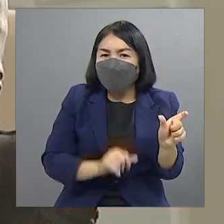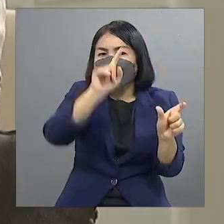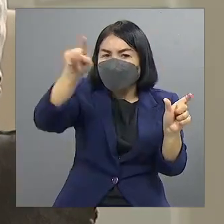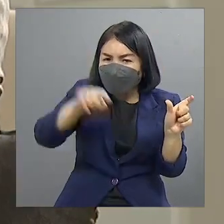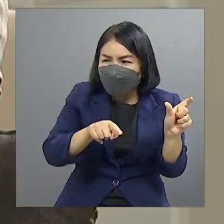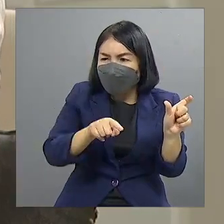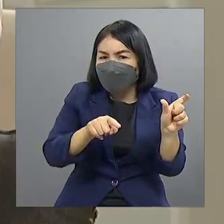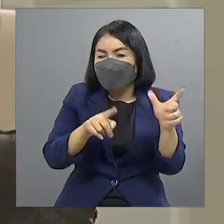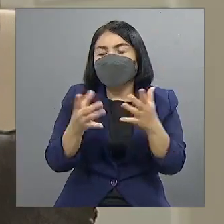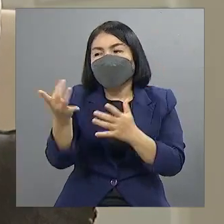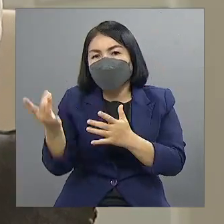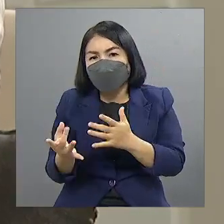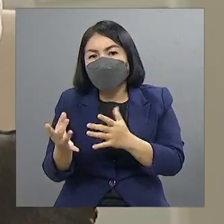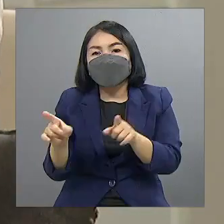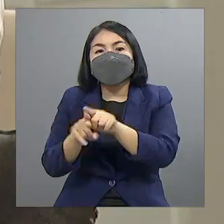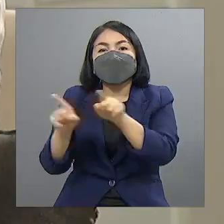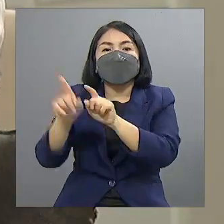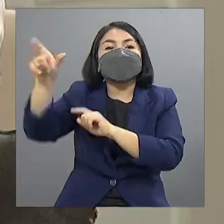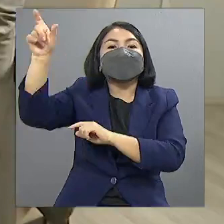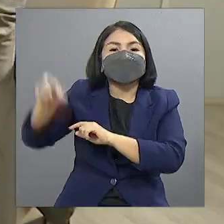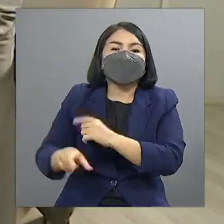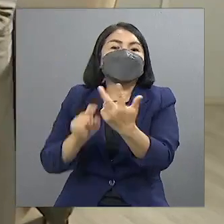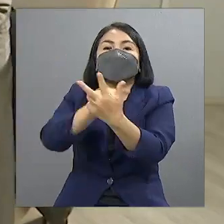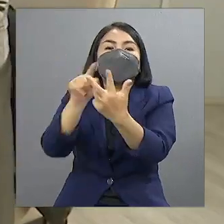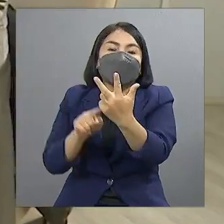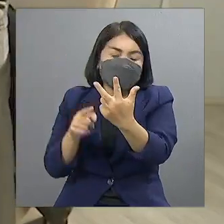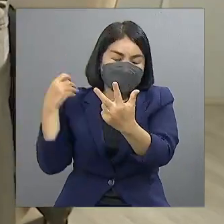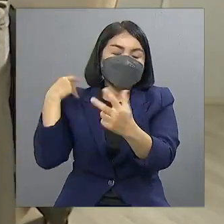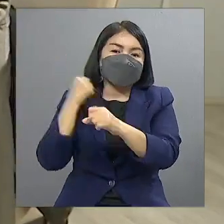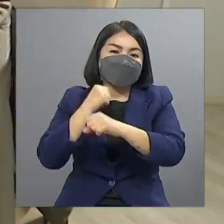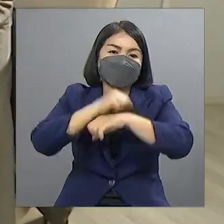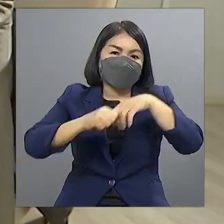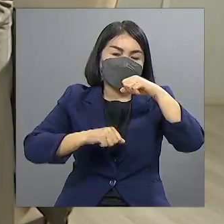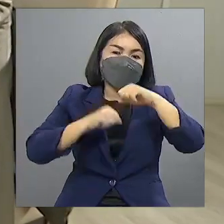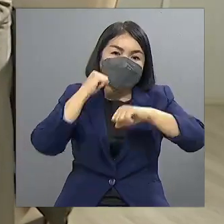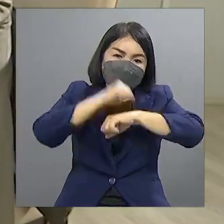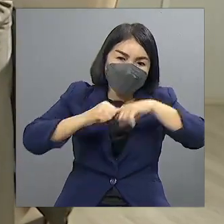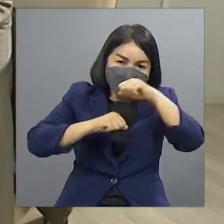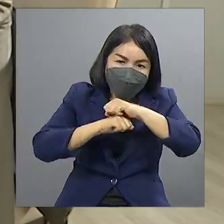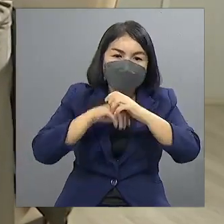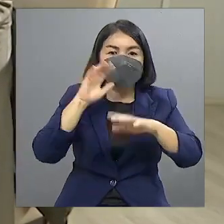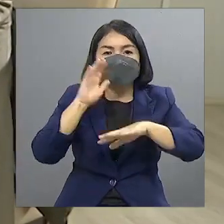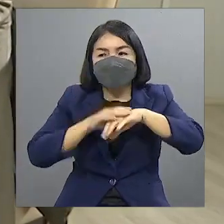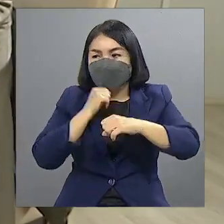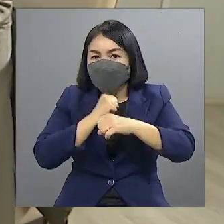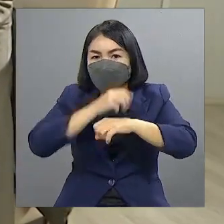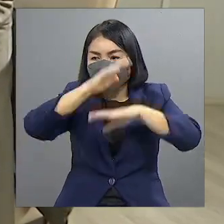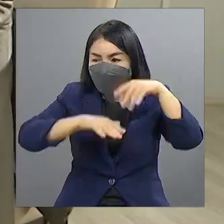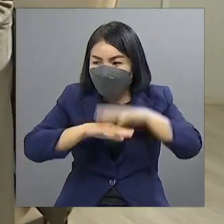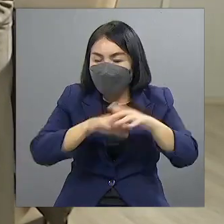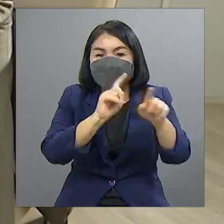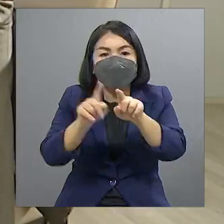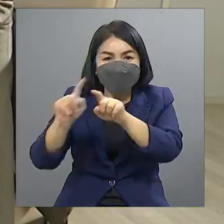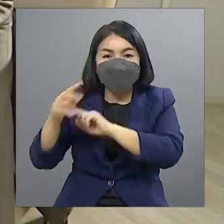เป็นอย่างที่บอกก็คือว่าเป็นฝรั่งเศสหลักๆแล้วนะครับ ครับอาจารย์ครับถ้าเกิดวันนี้ผมจะขอคำแนะนำอาจารย์ก่อนที่จะขอตัวไปเที่ยวเมือง